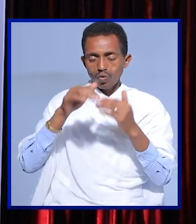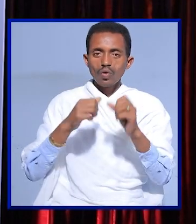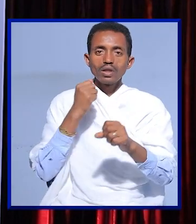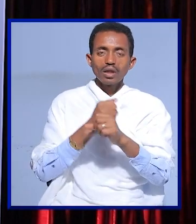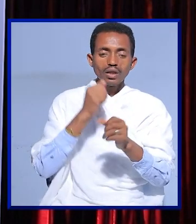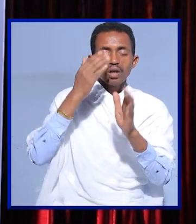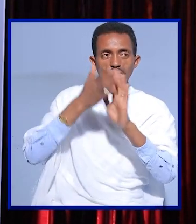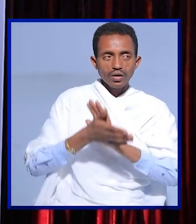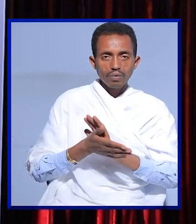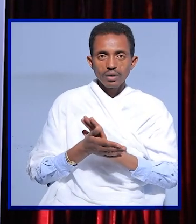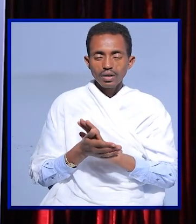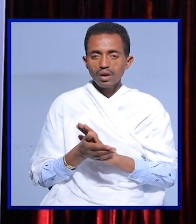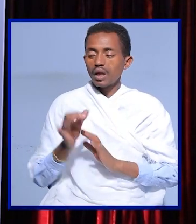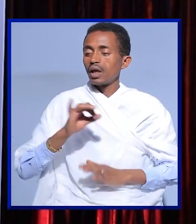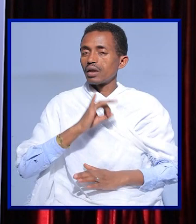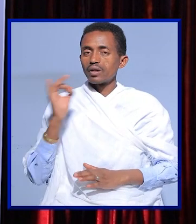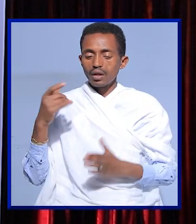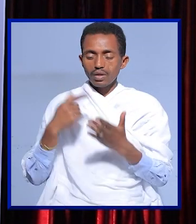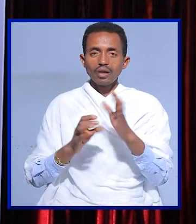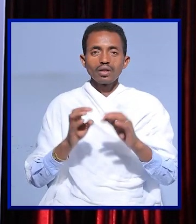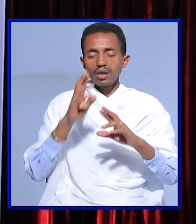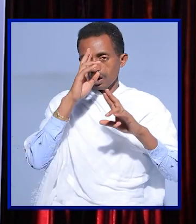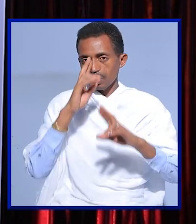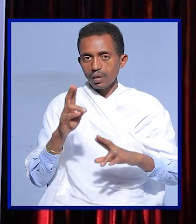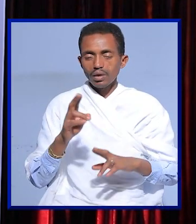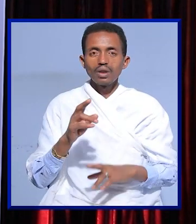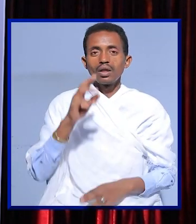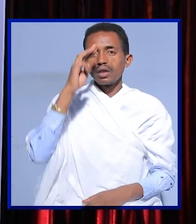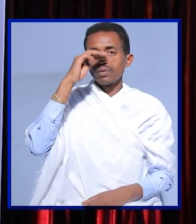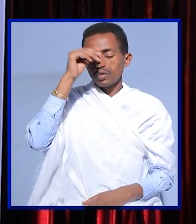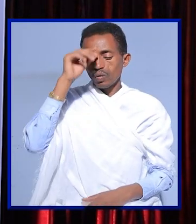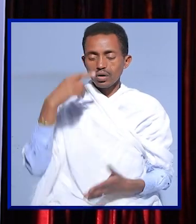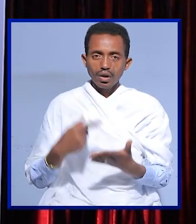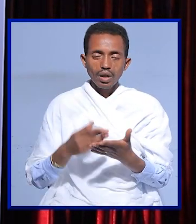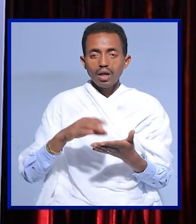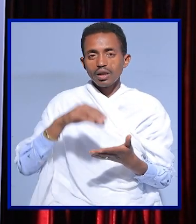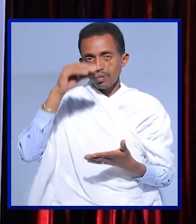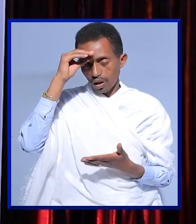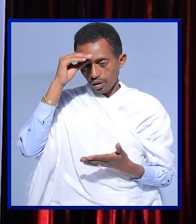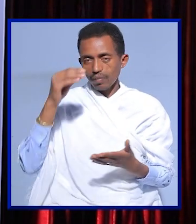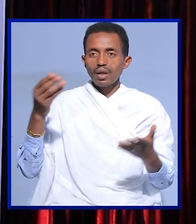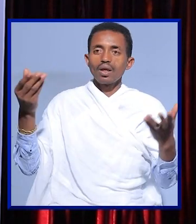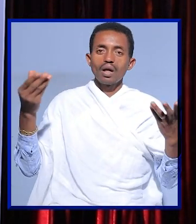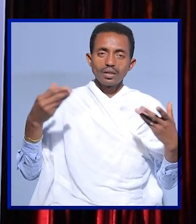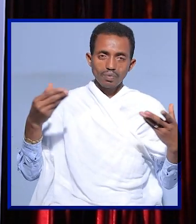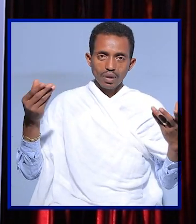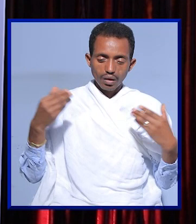ሥራ እንድንፈጽም ልደትን እንዲህ አድርገን እንድናከብር ከሰባ ሰገሌን እንተመራራንና